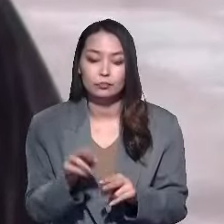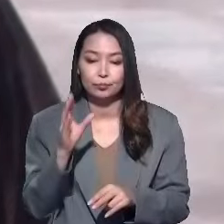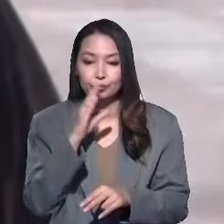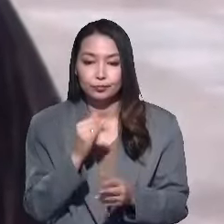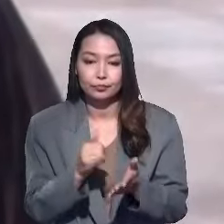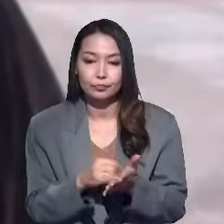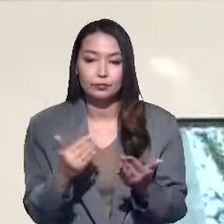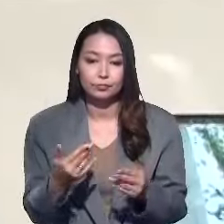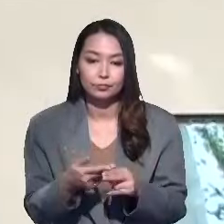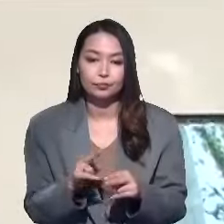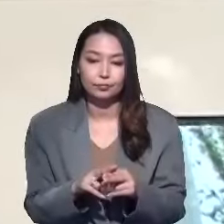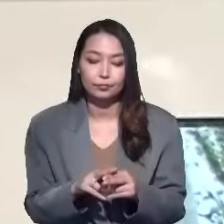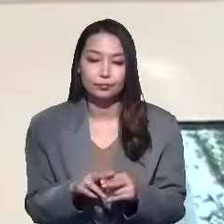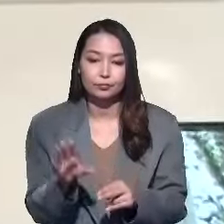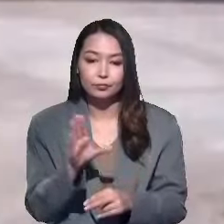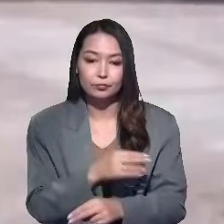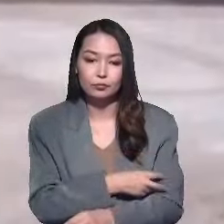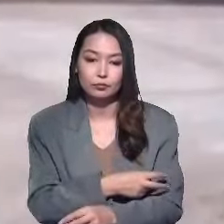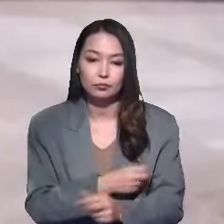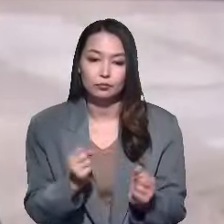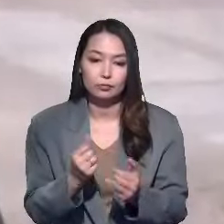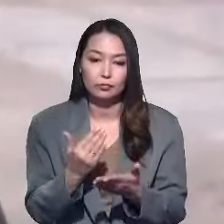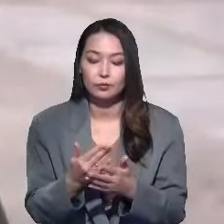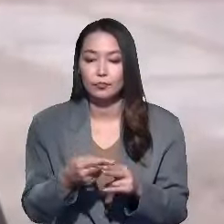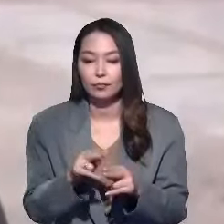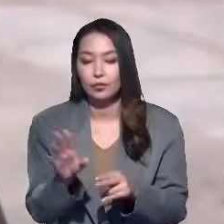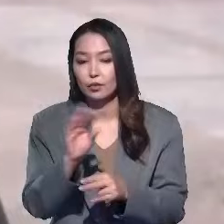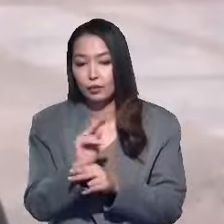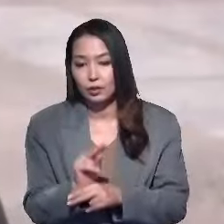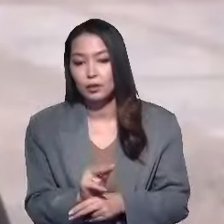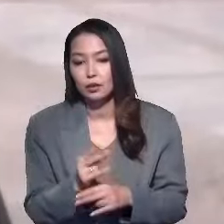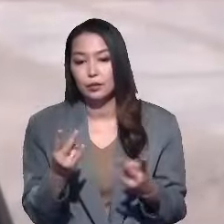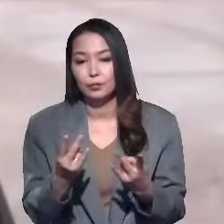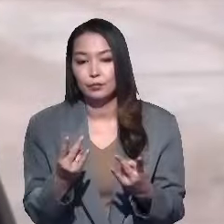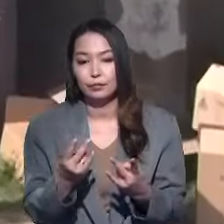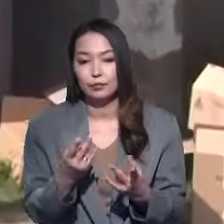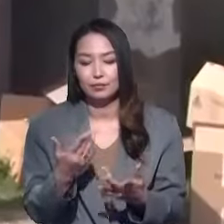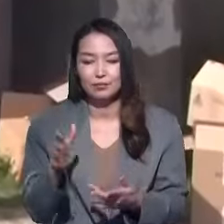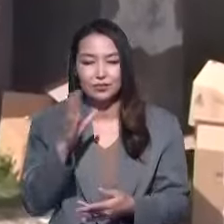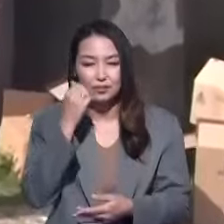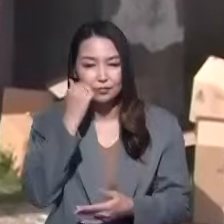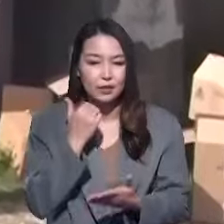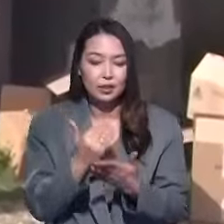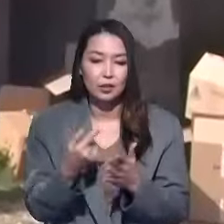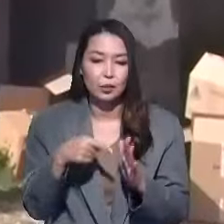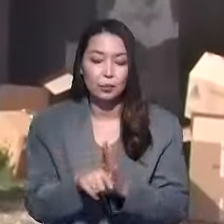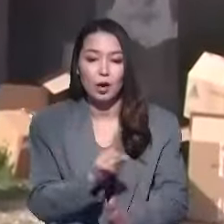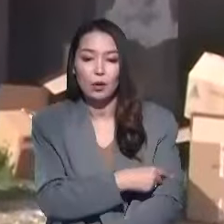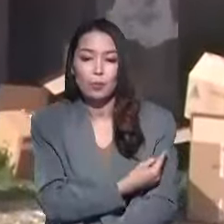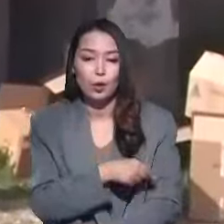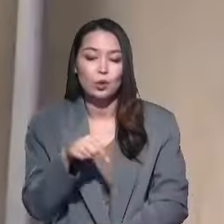Любой уақытта ол атып бірден жарылып кетуі мүмкін. Қазір түртсеңіз оның бәрі шығып тұр. Сваршин работаға да келмейді. Аурухана былтырға